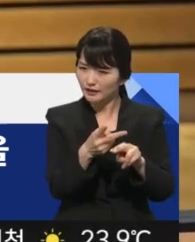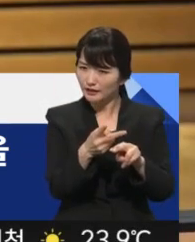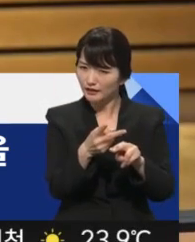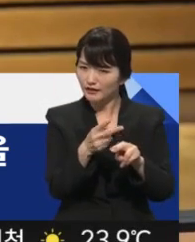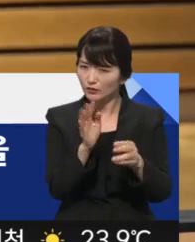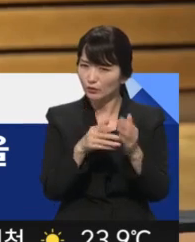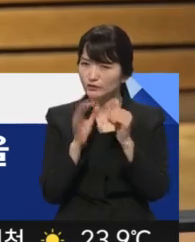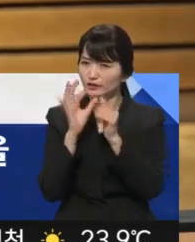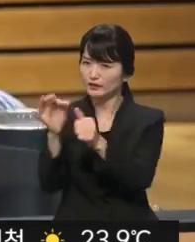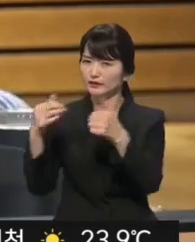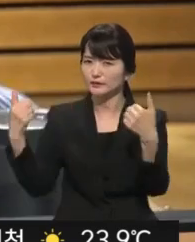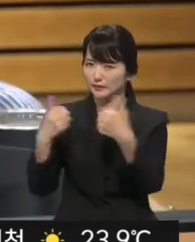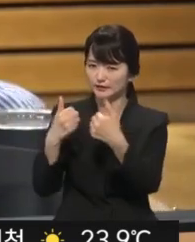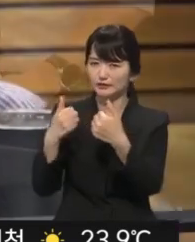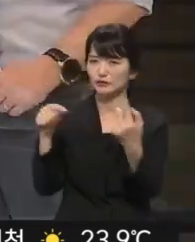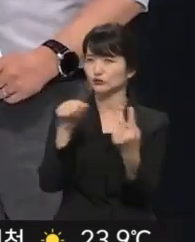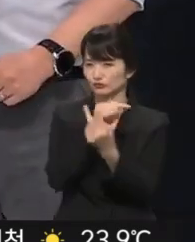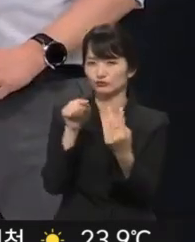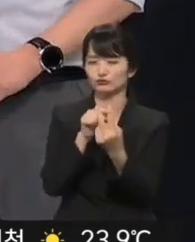맞서느냐. 그렇죠.